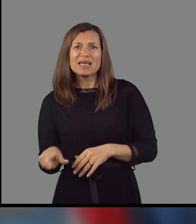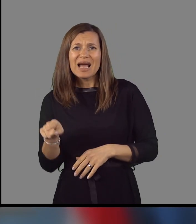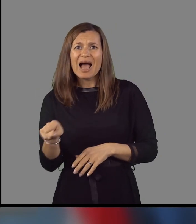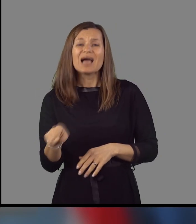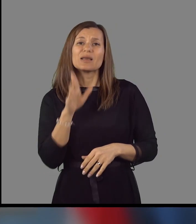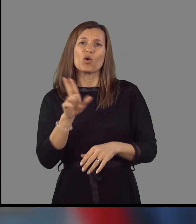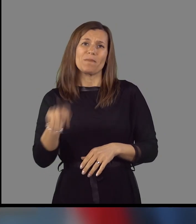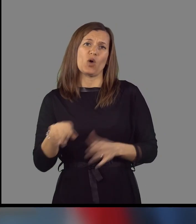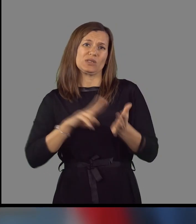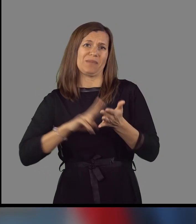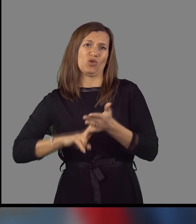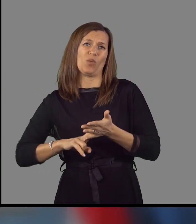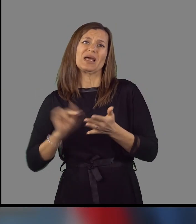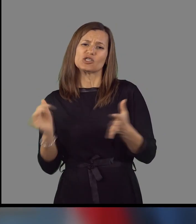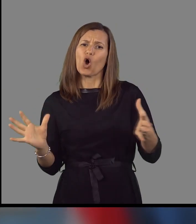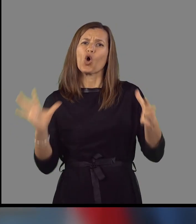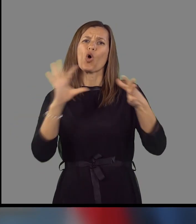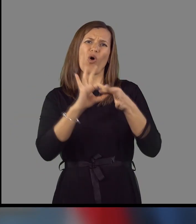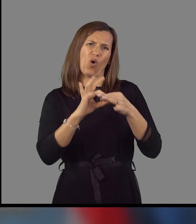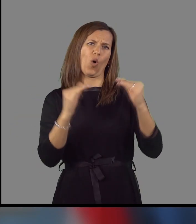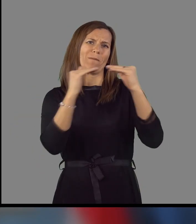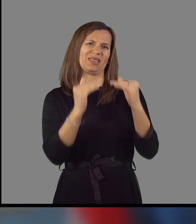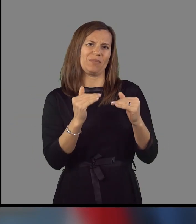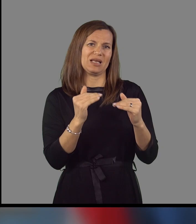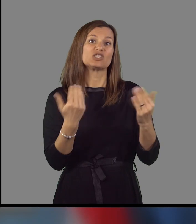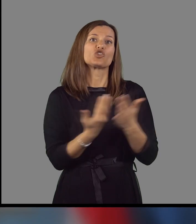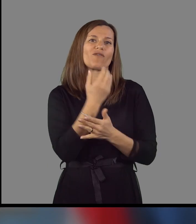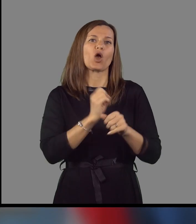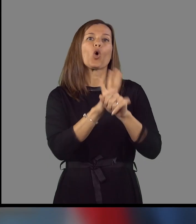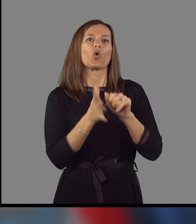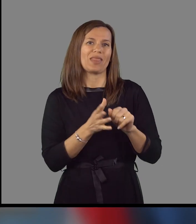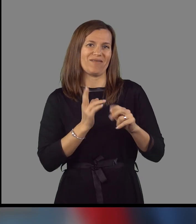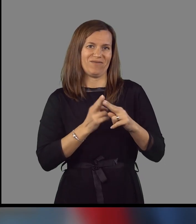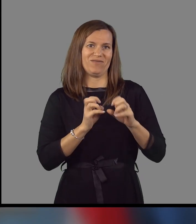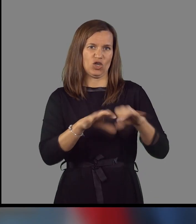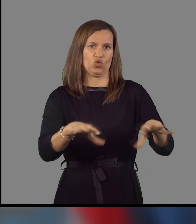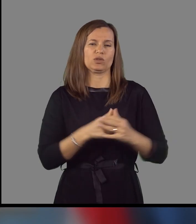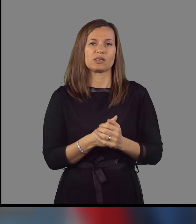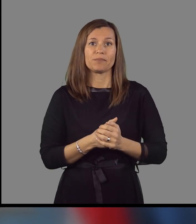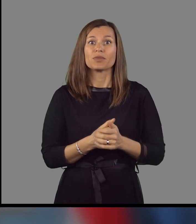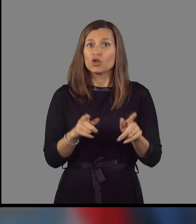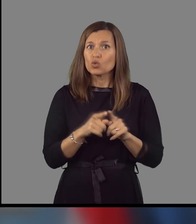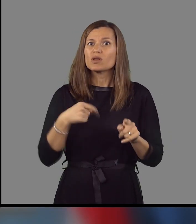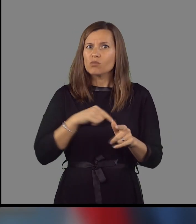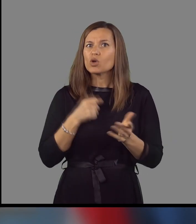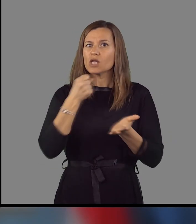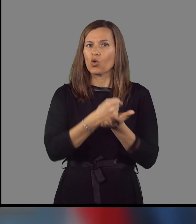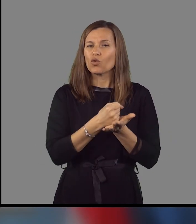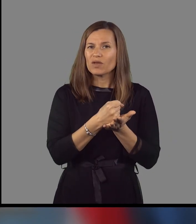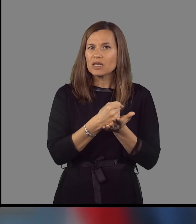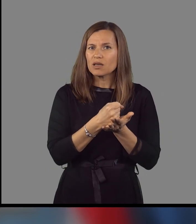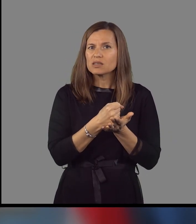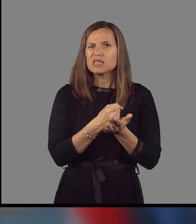imel izkazane simptome, ki bi bili kompatibilni z novim koronavirusom. Vsekakor smo zagotovili tudi z